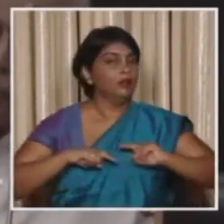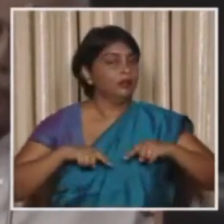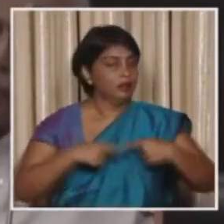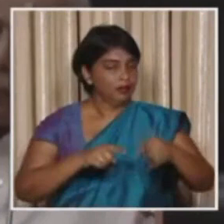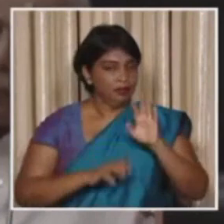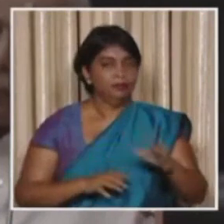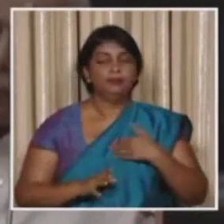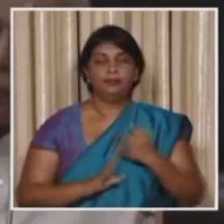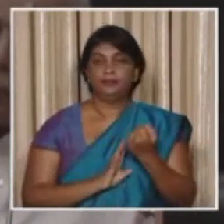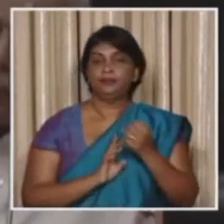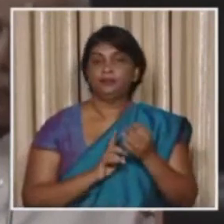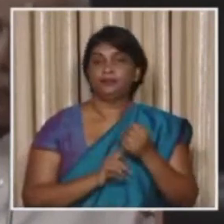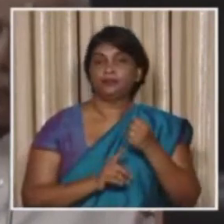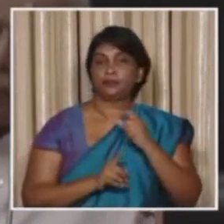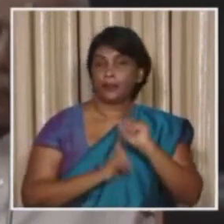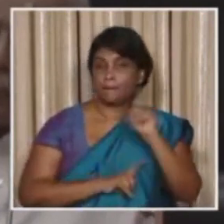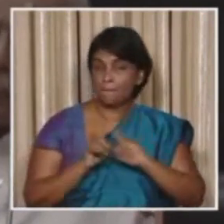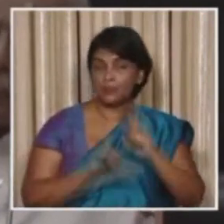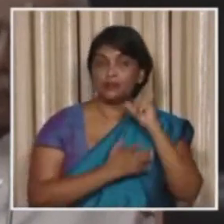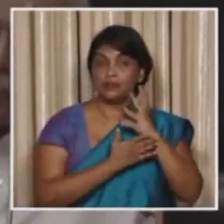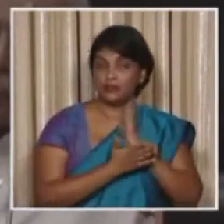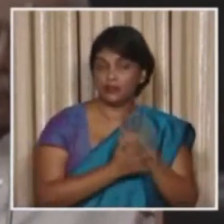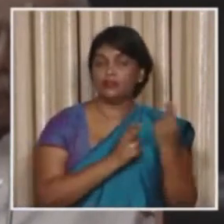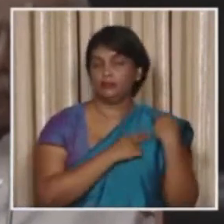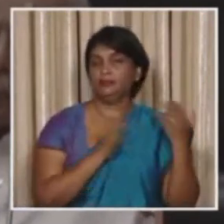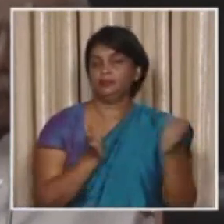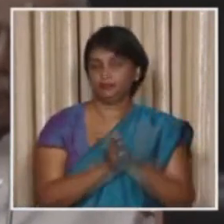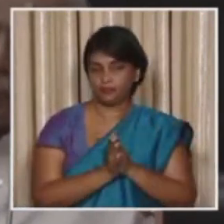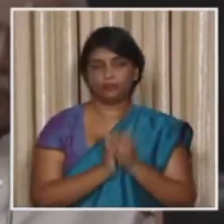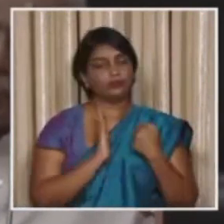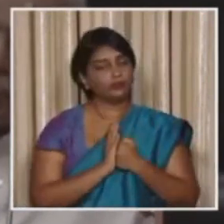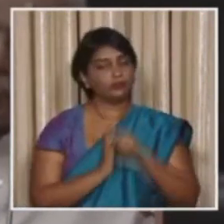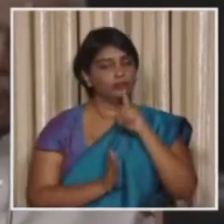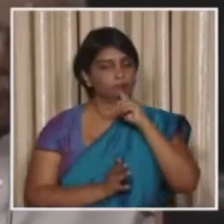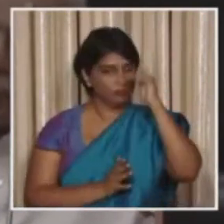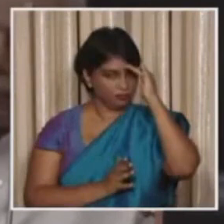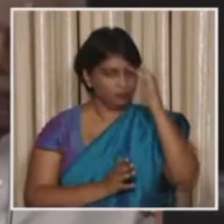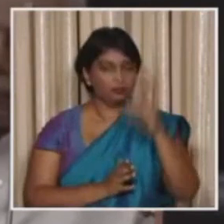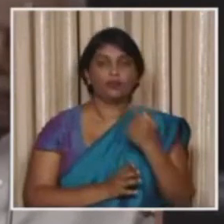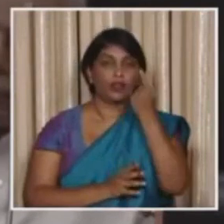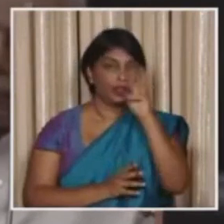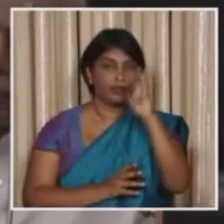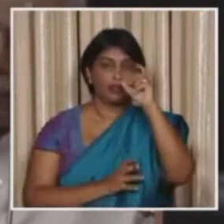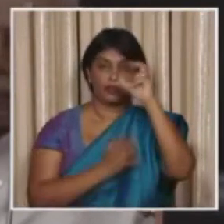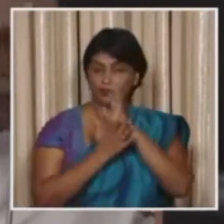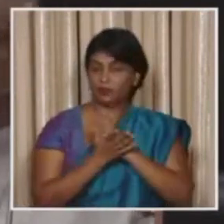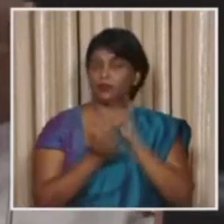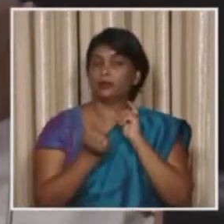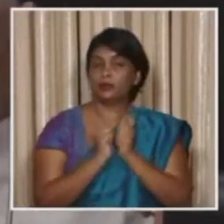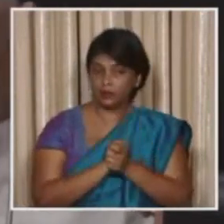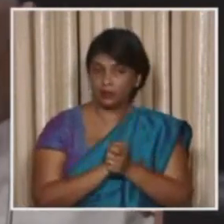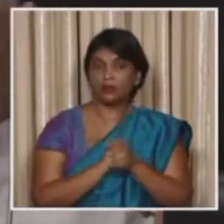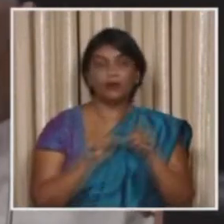කිරීමට විධායකයත් ව්‍යවස්ථාදායකවත් බැඳී සිටිනවා. ගරු කථානායකතුමනි, 13 වැනි සංශෝධනය